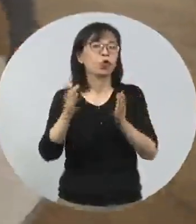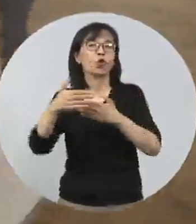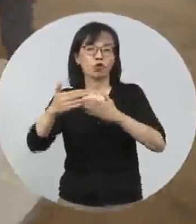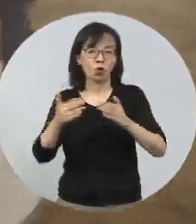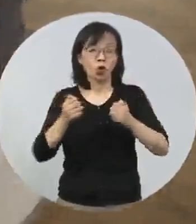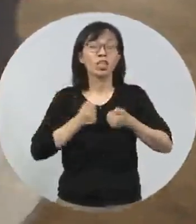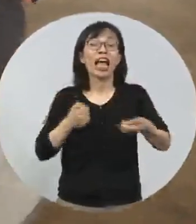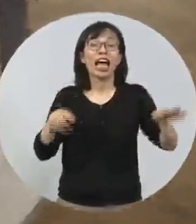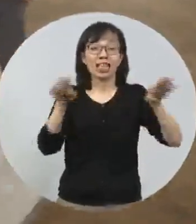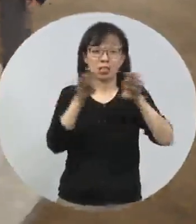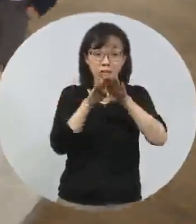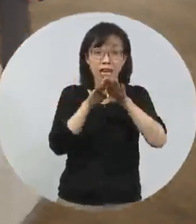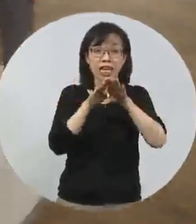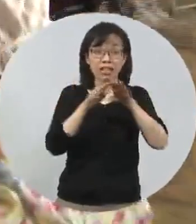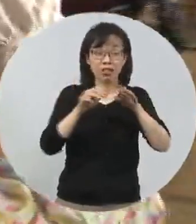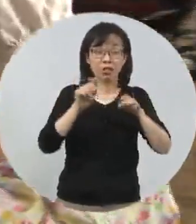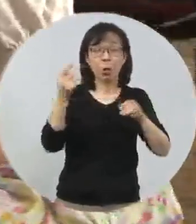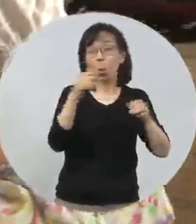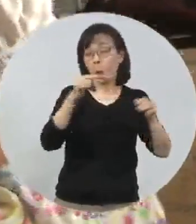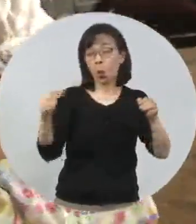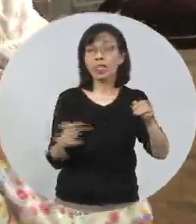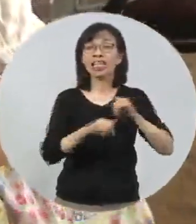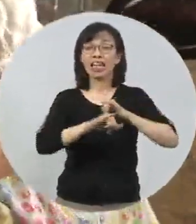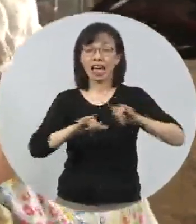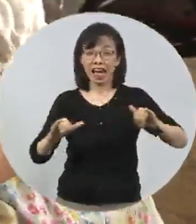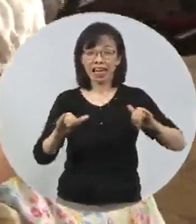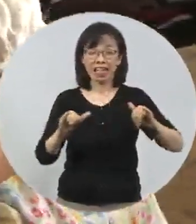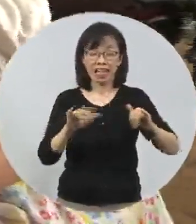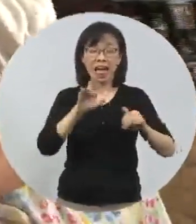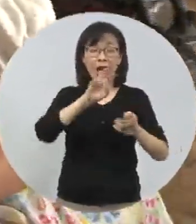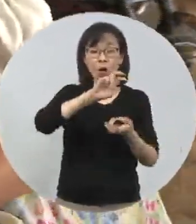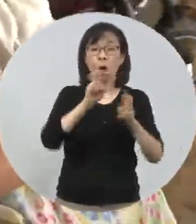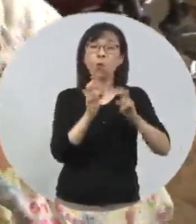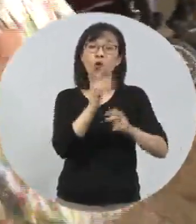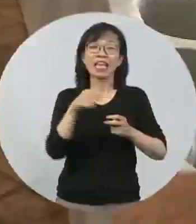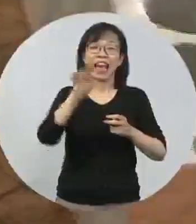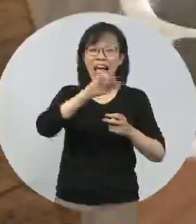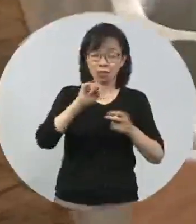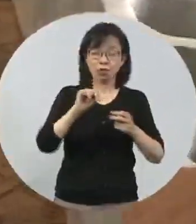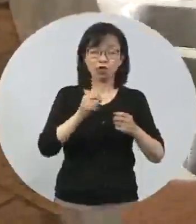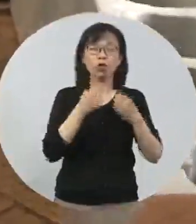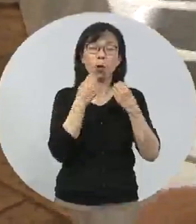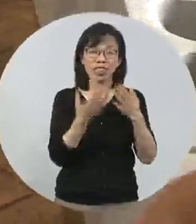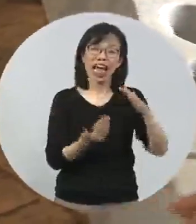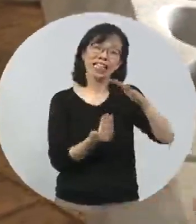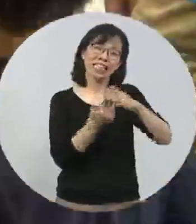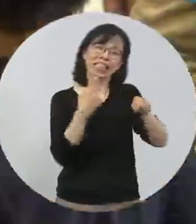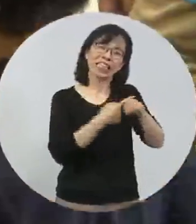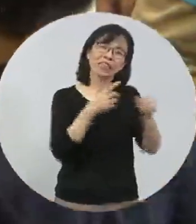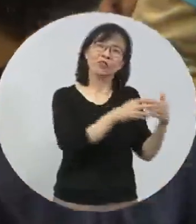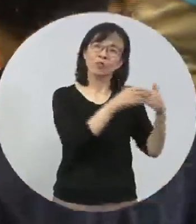ロボテラスの最先端技術を導入したロボットや機械を体験することができました。